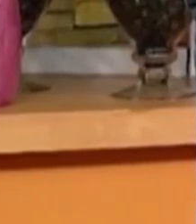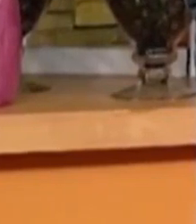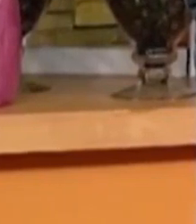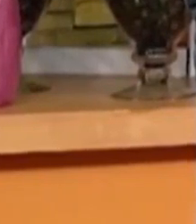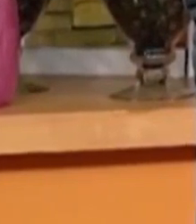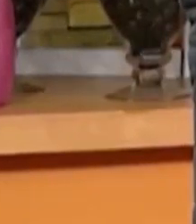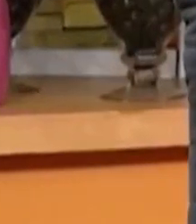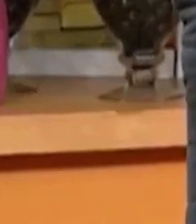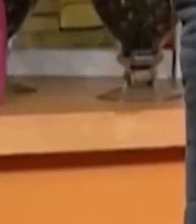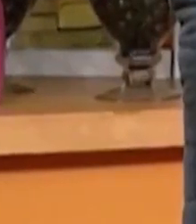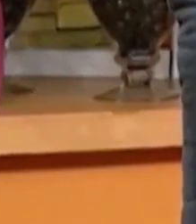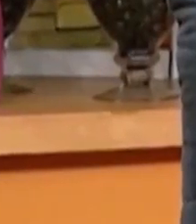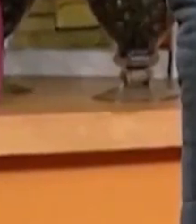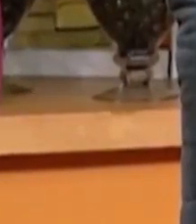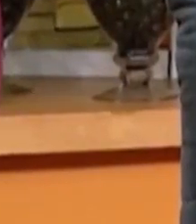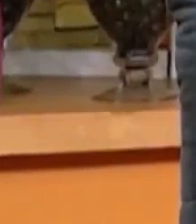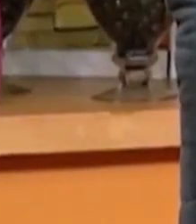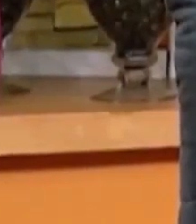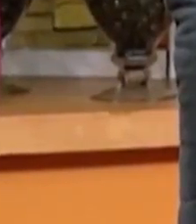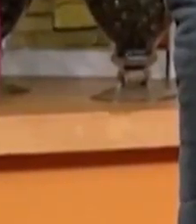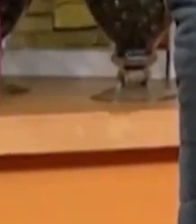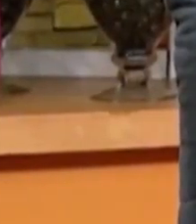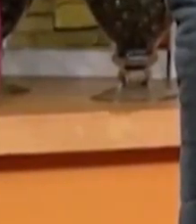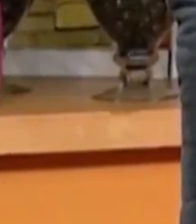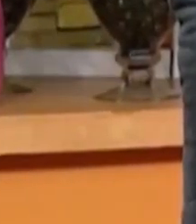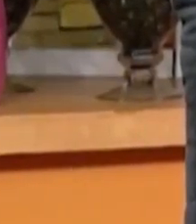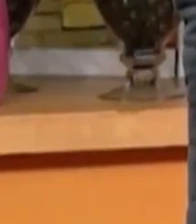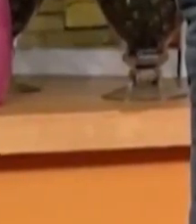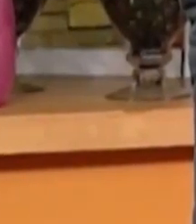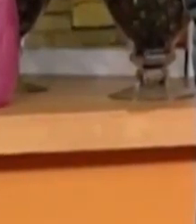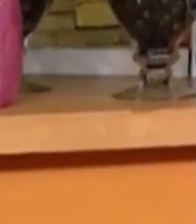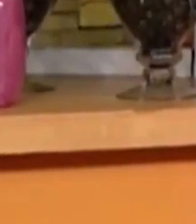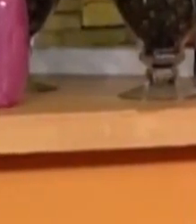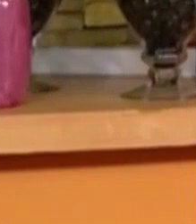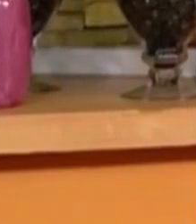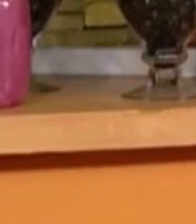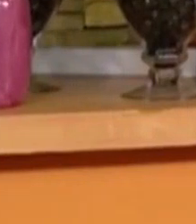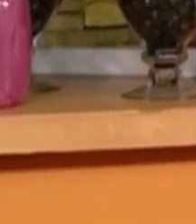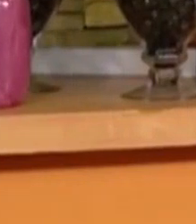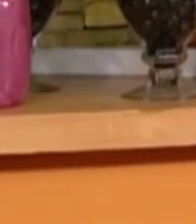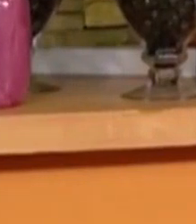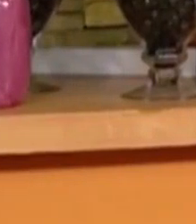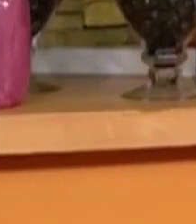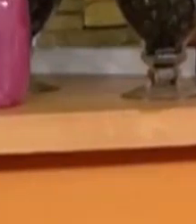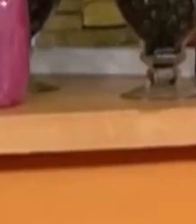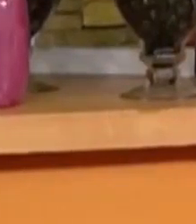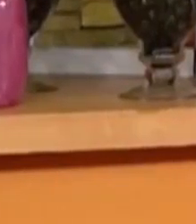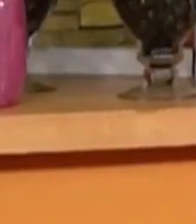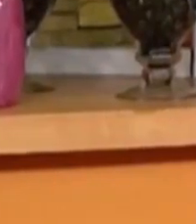I-click lang ang subscribe button. At sa mga kapuso abroad, maaari kaming masubaybayan